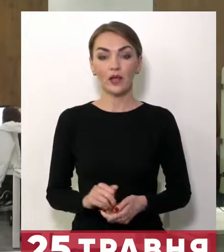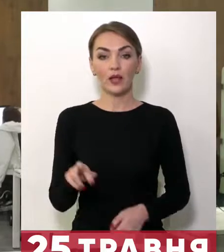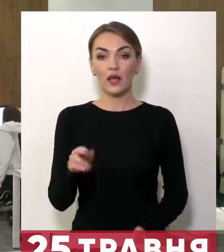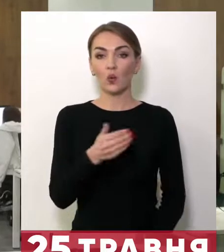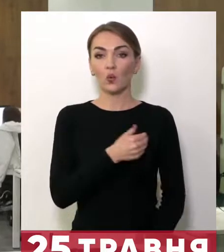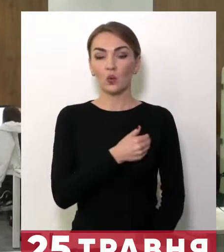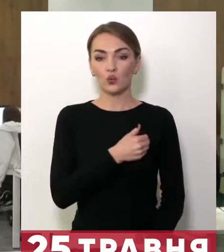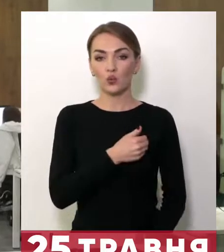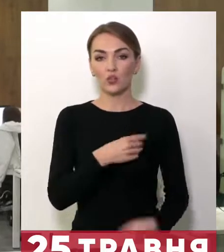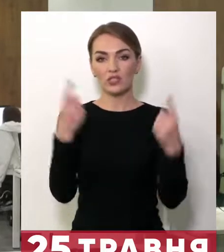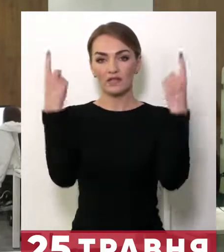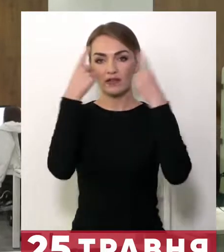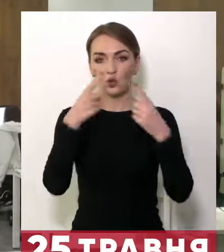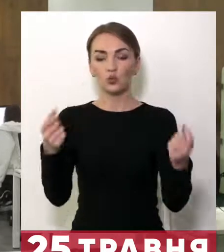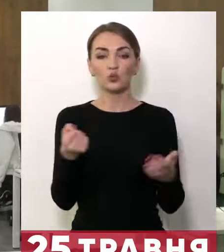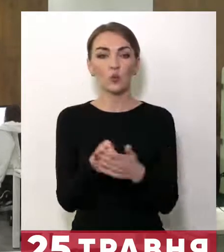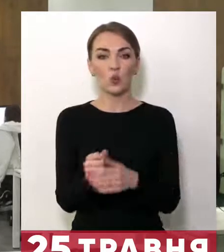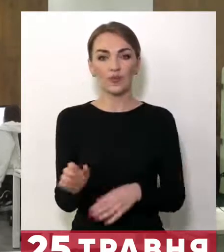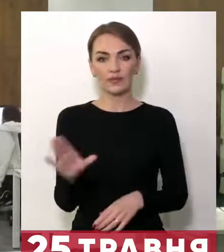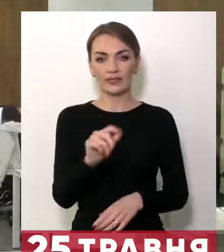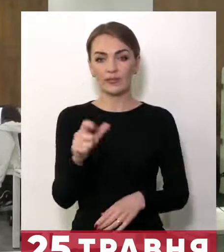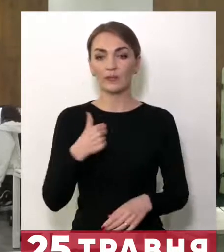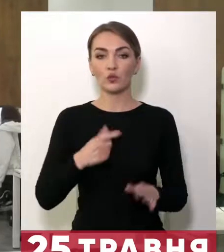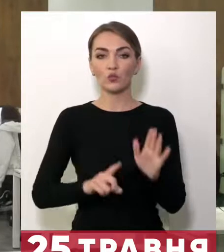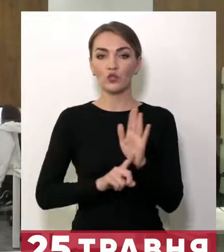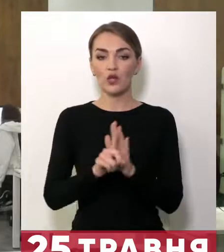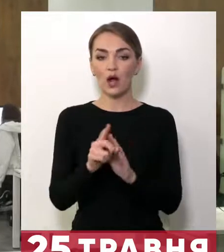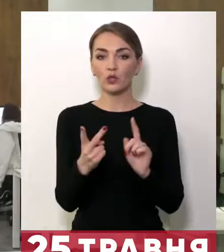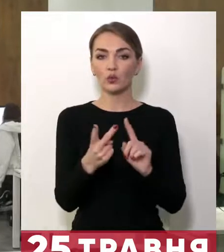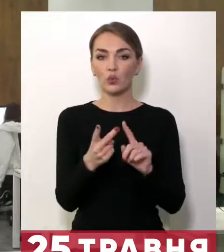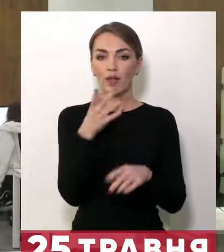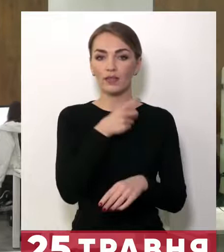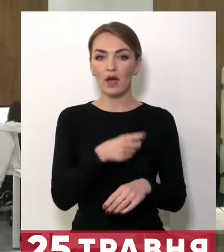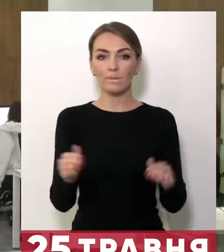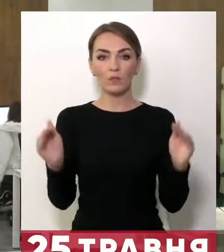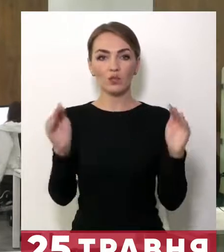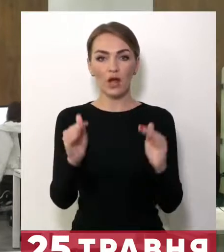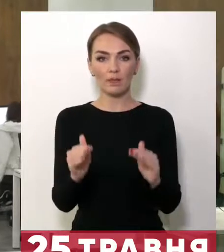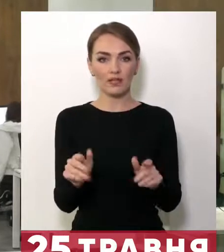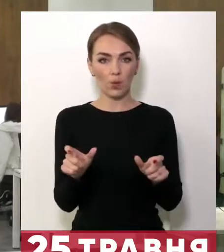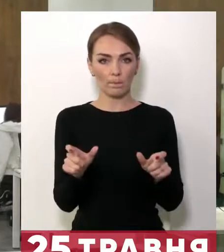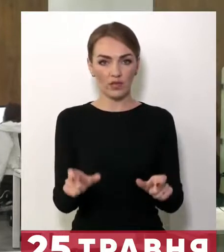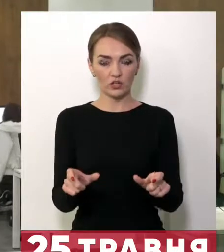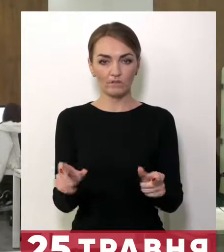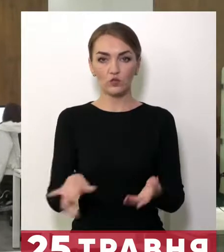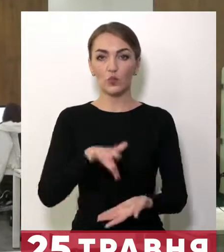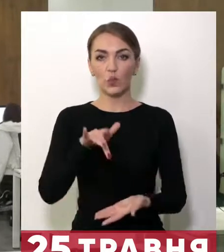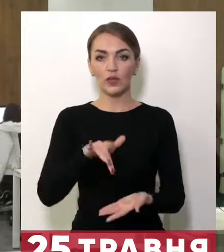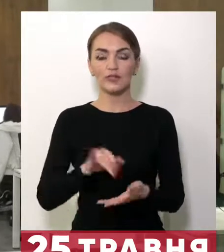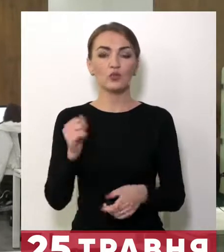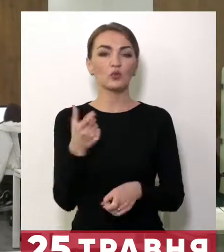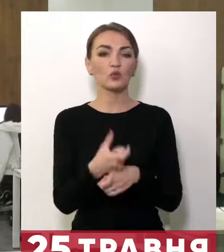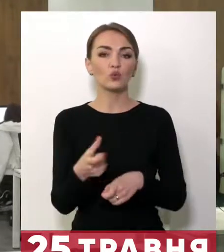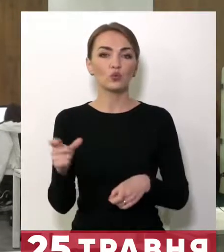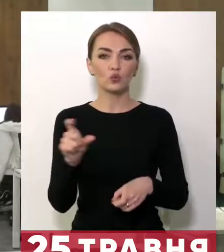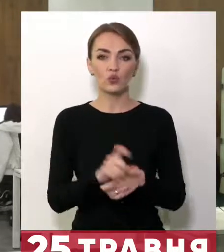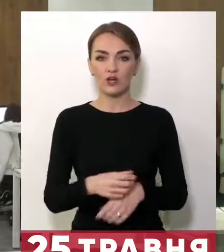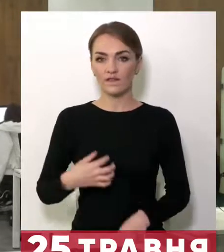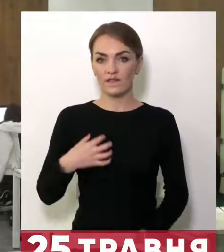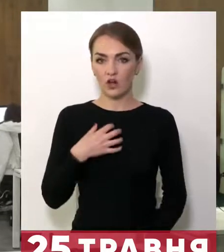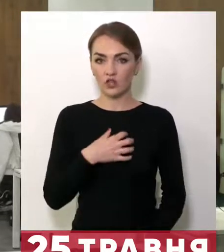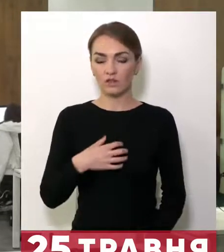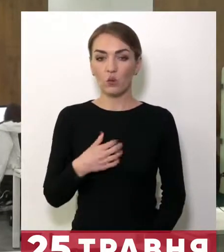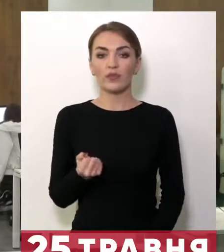Я хочу звернутися до всіх. Ми розпочали другий етап послаблення обмежень в столиці, і дуже важливо,